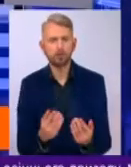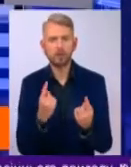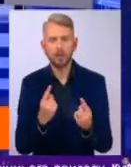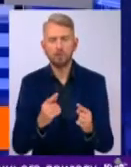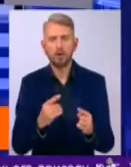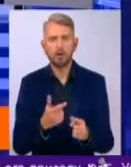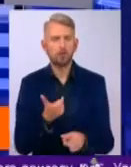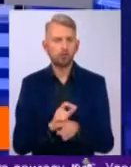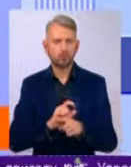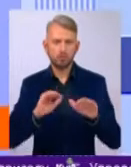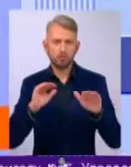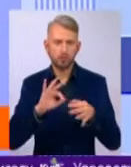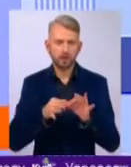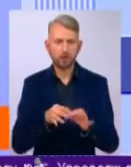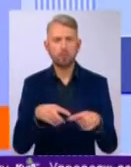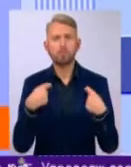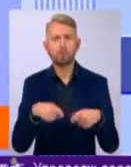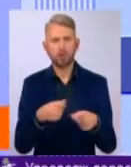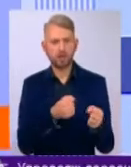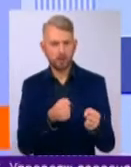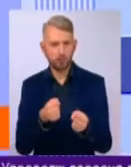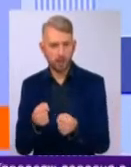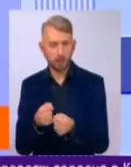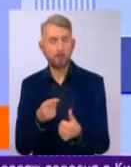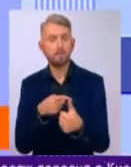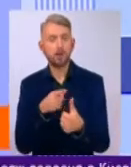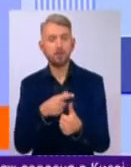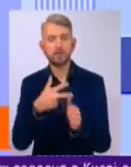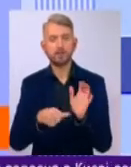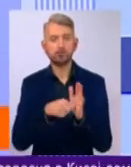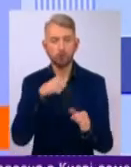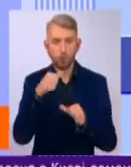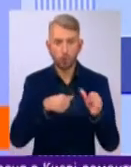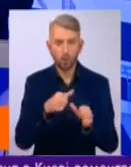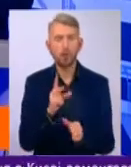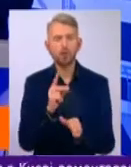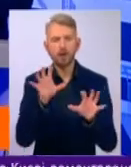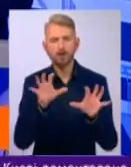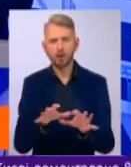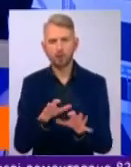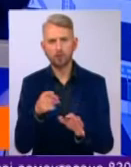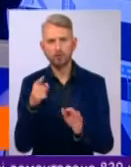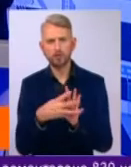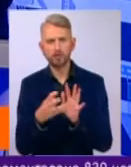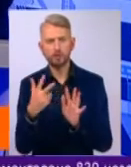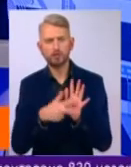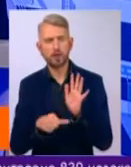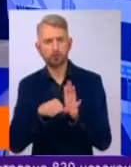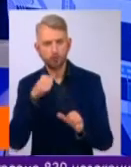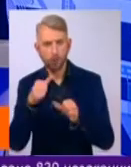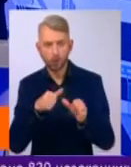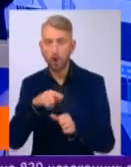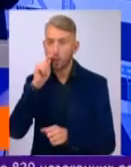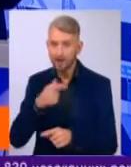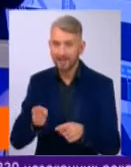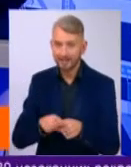дуже суттєво ускладнюють продаж автоматичної зброї. Перший з них з 36-го року, другий, якщо я не помиляюсь, від 1986-го року. Це